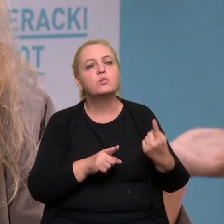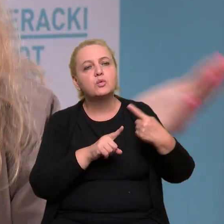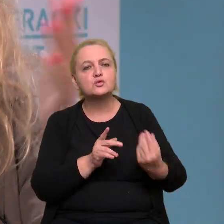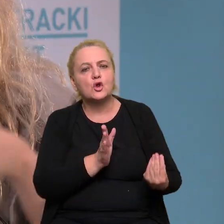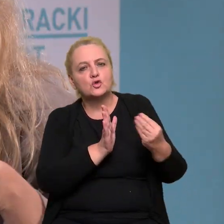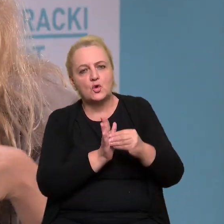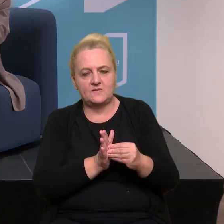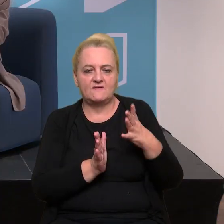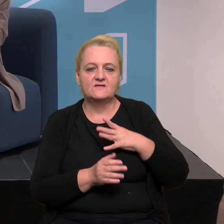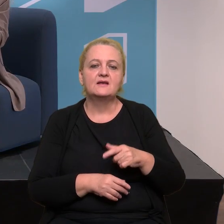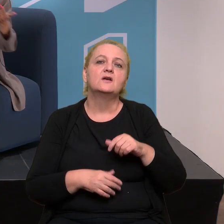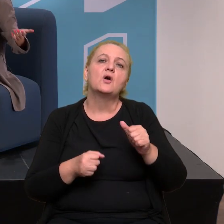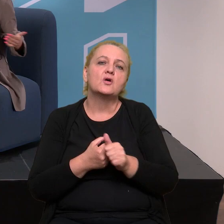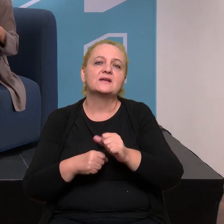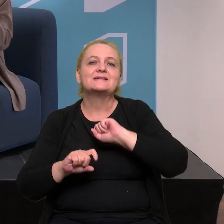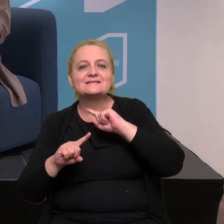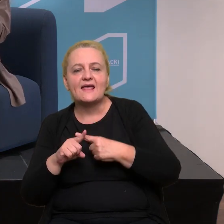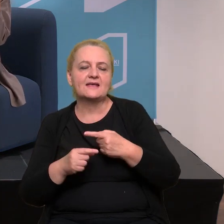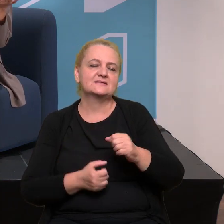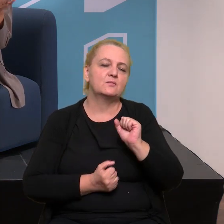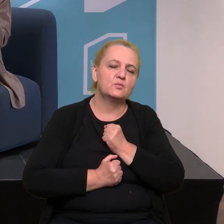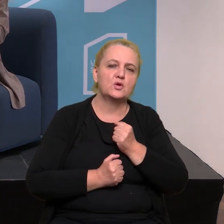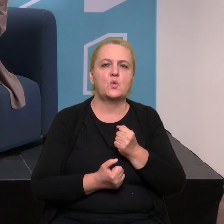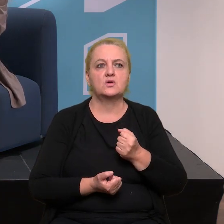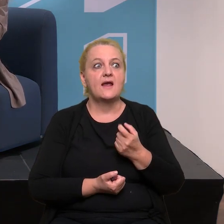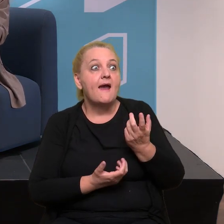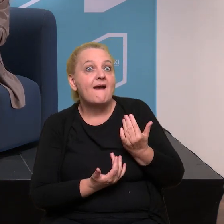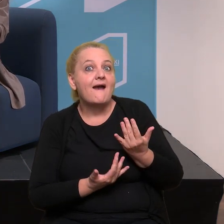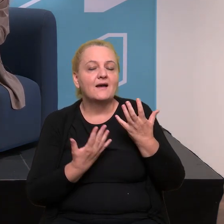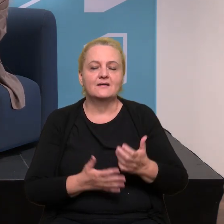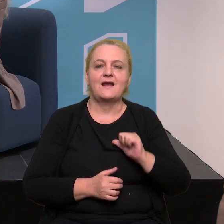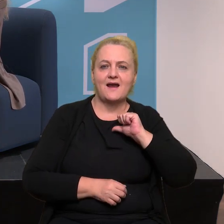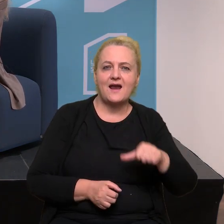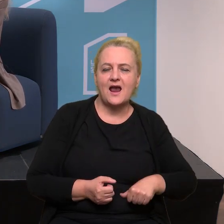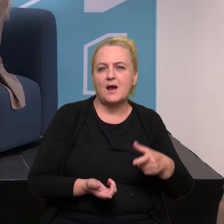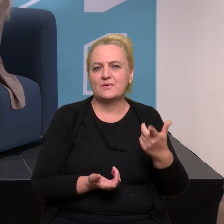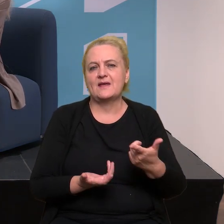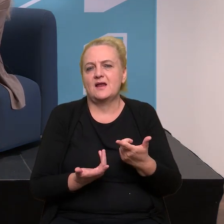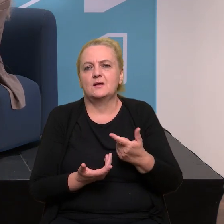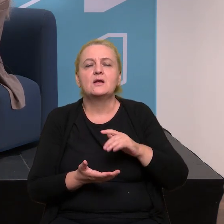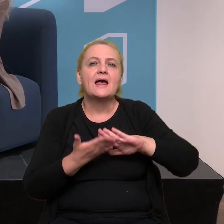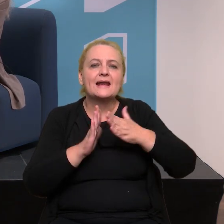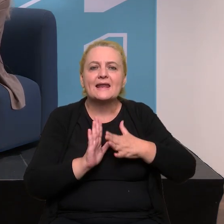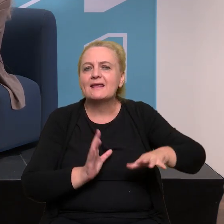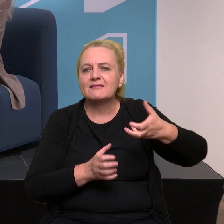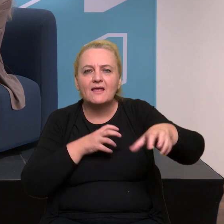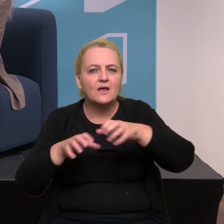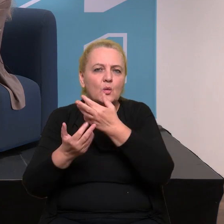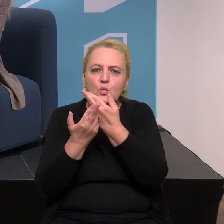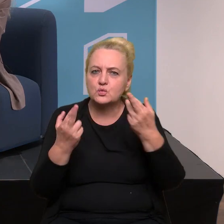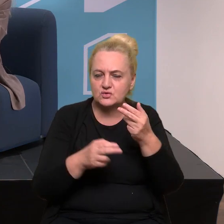Chodzi o seks, miłość, pożądanie, krytykę literacką, kapitalizm, strukturę rynkową, różne